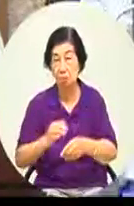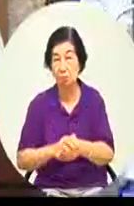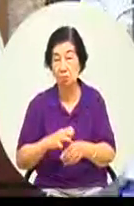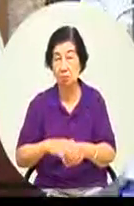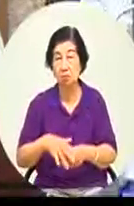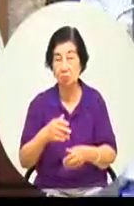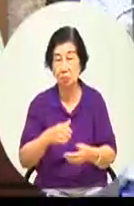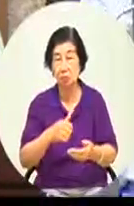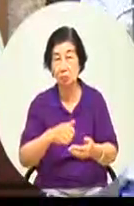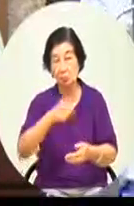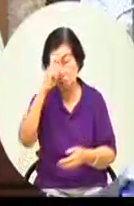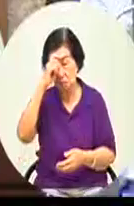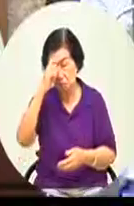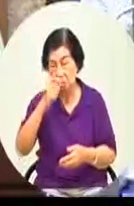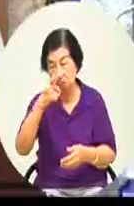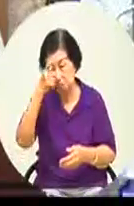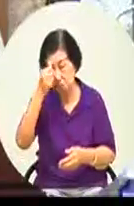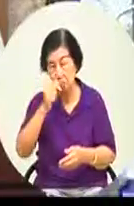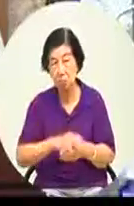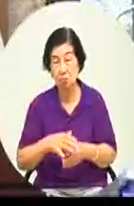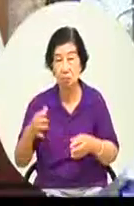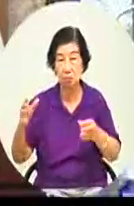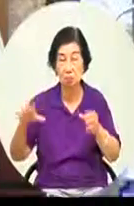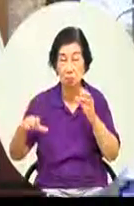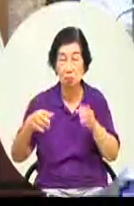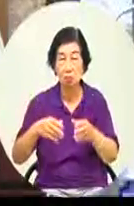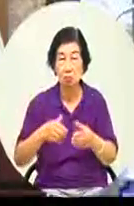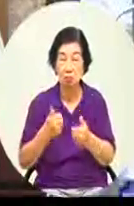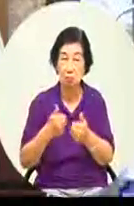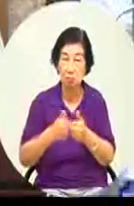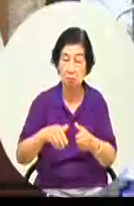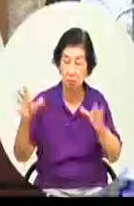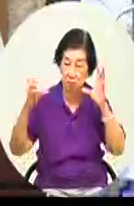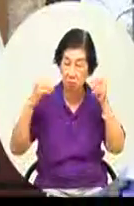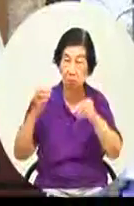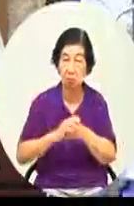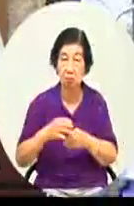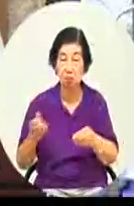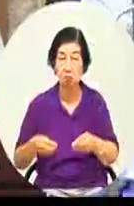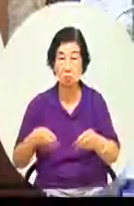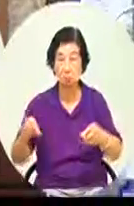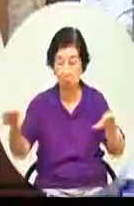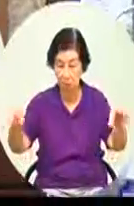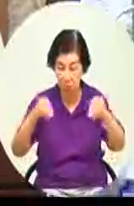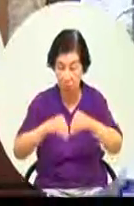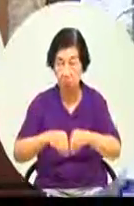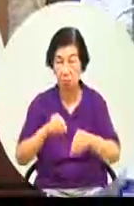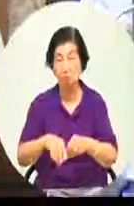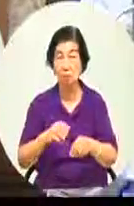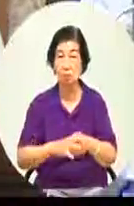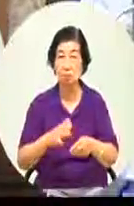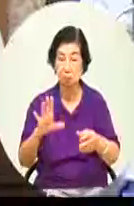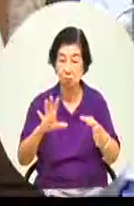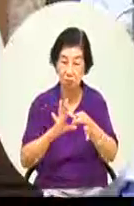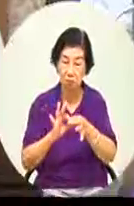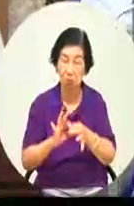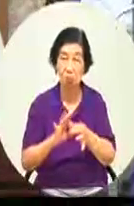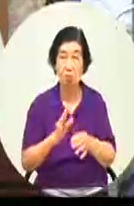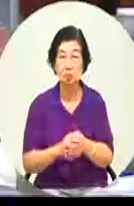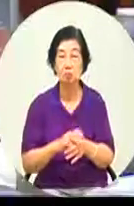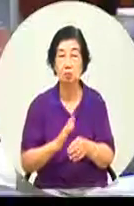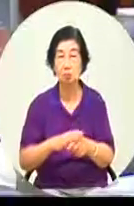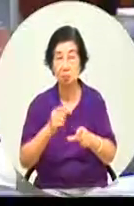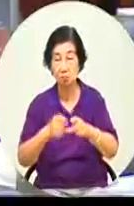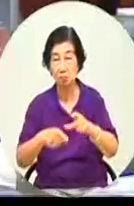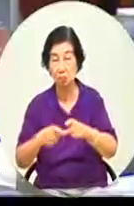工一个，看有啥物迄个资讯啊，甲迄个吼，但我建议啊，我甲编辑来了吼，做整体考虑。 把一些相关厂商吼，因为